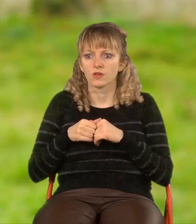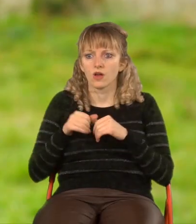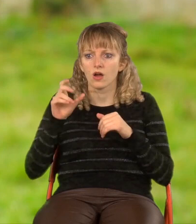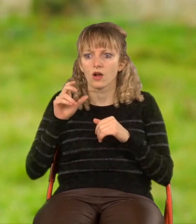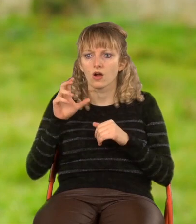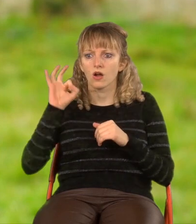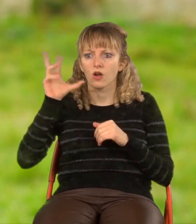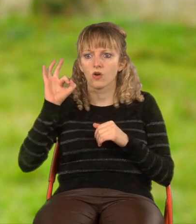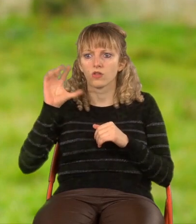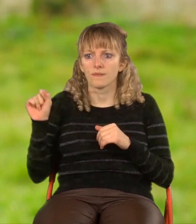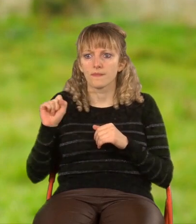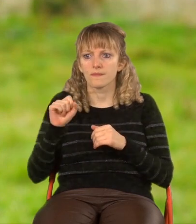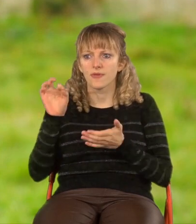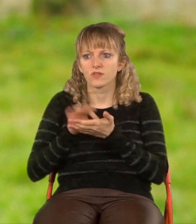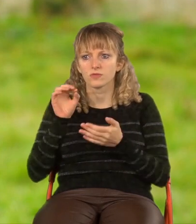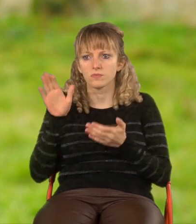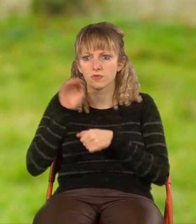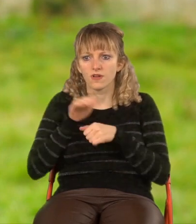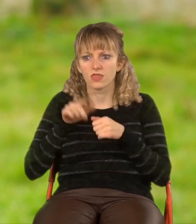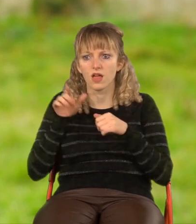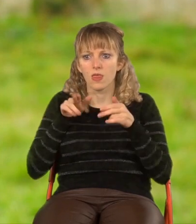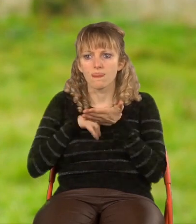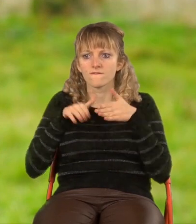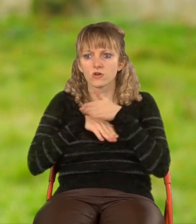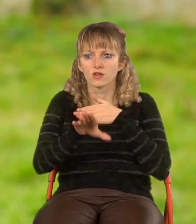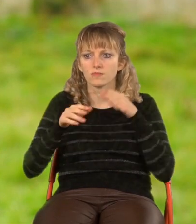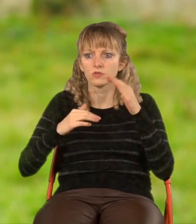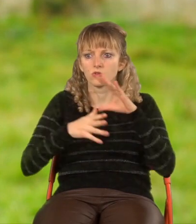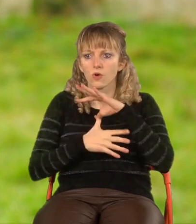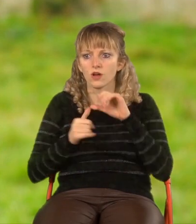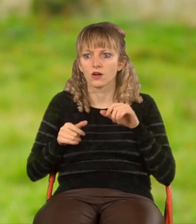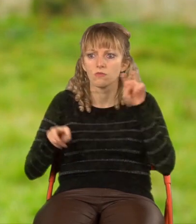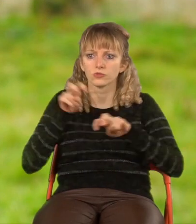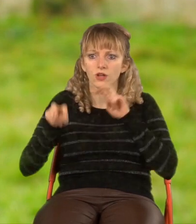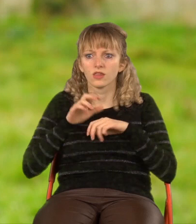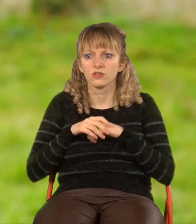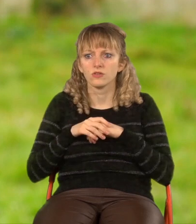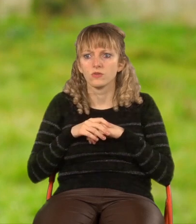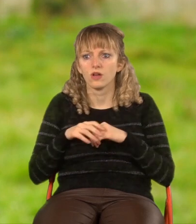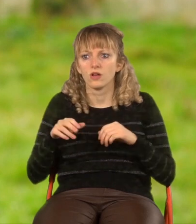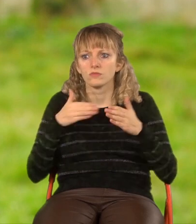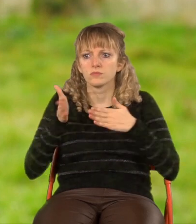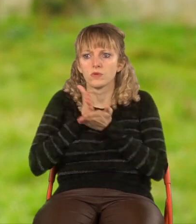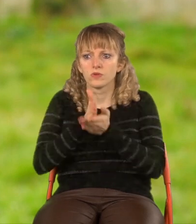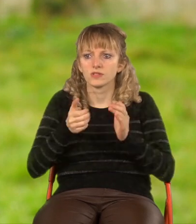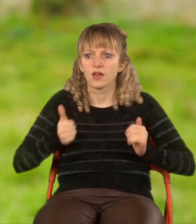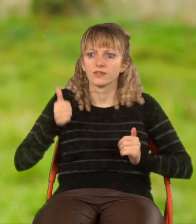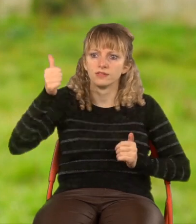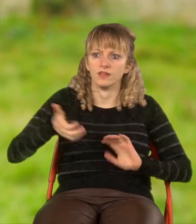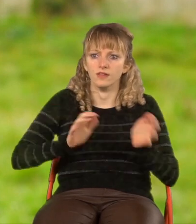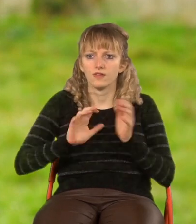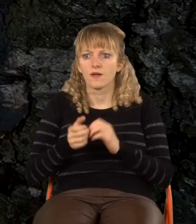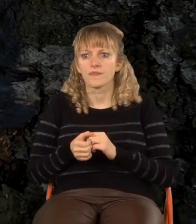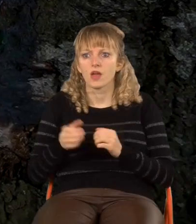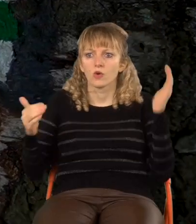Zwiedzanie gór, tylko ta sprawność pozwala na wchodzenie po schodach, poruszanie się po szlakach. Nawet przy pomocy asystenta, to Góry Stołowe stoją otworem dla